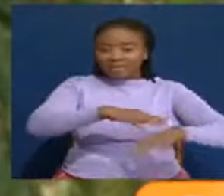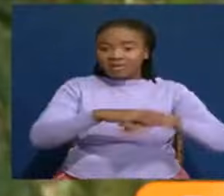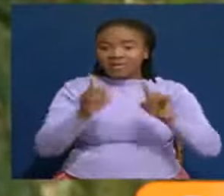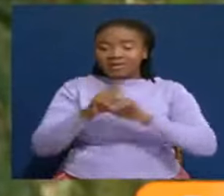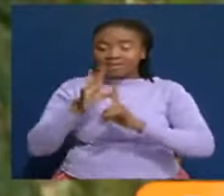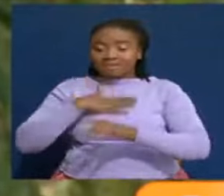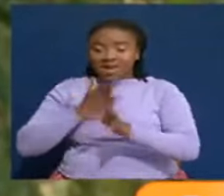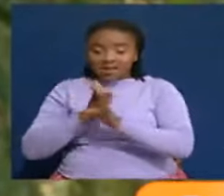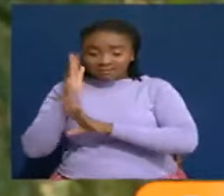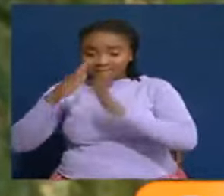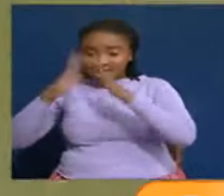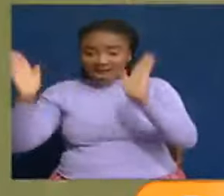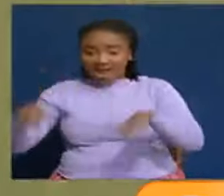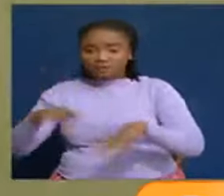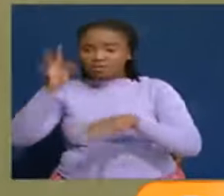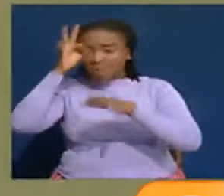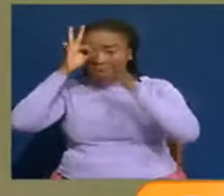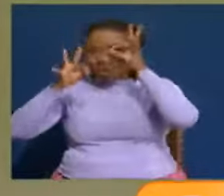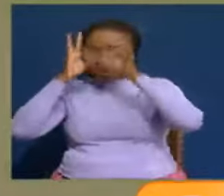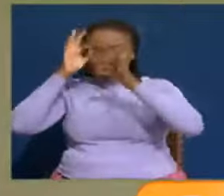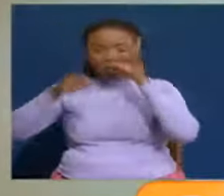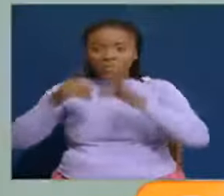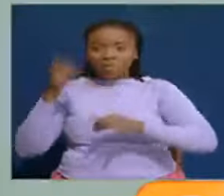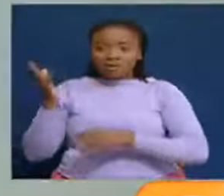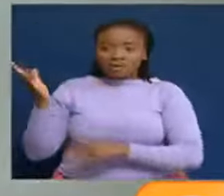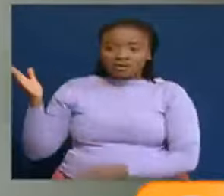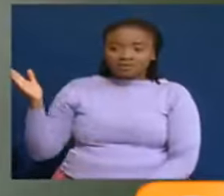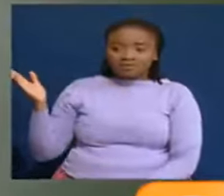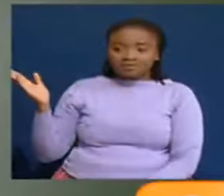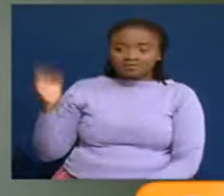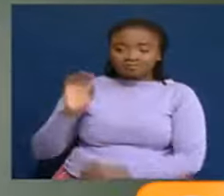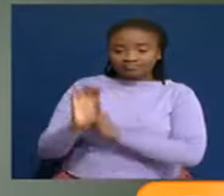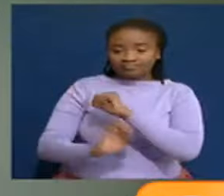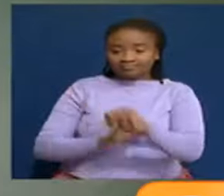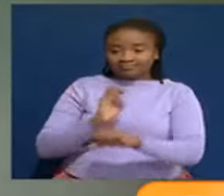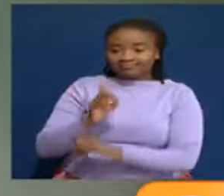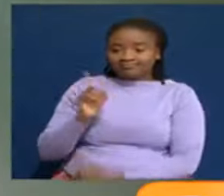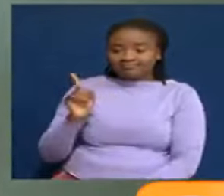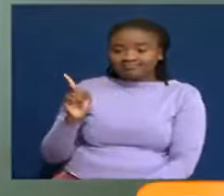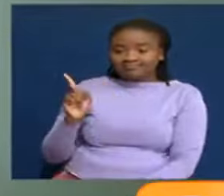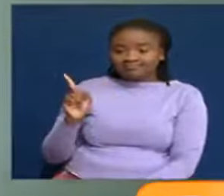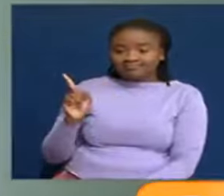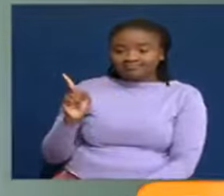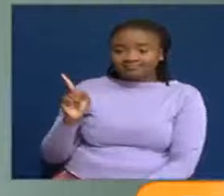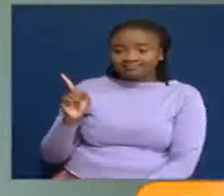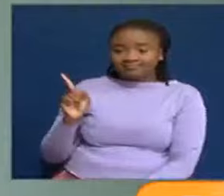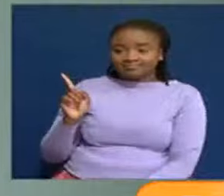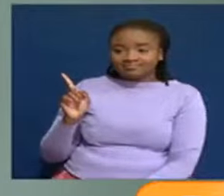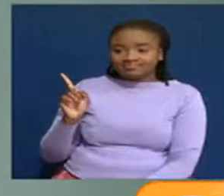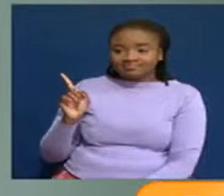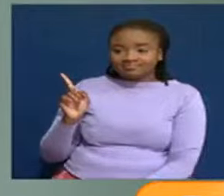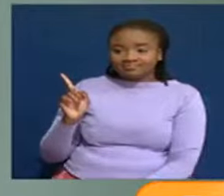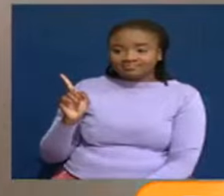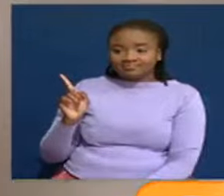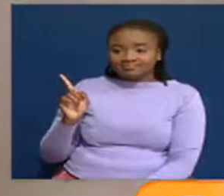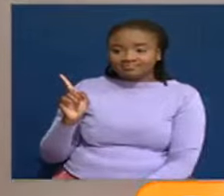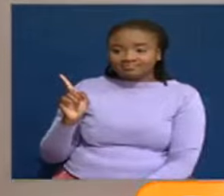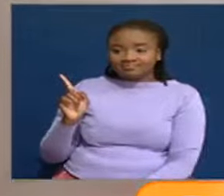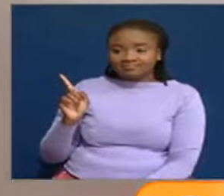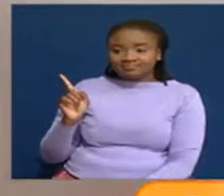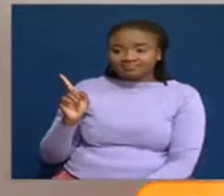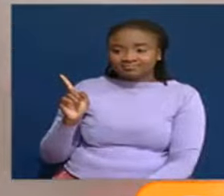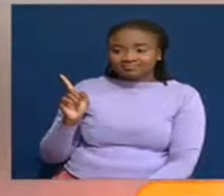imetobolewa, unafikiri imekatwa na panga. Kanda hii ya Mwanagenzi ikionyesha hali ilivyokuwa kijijini humu Ijumaa